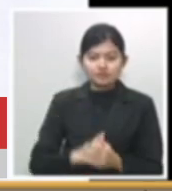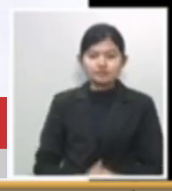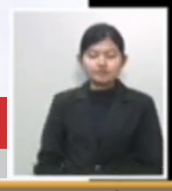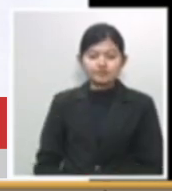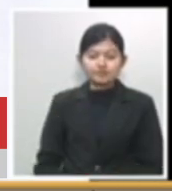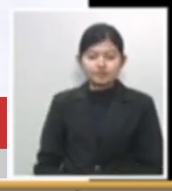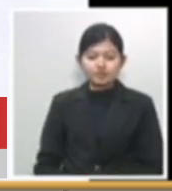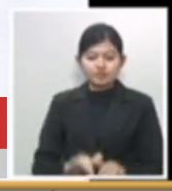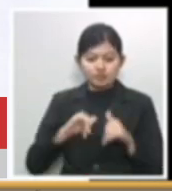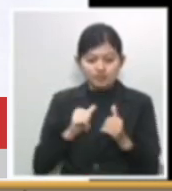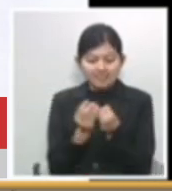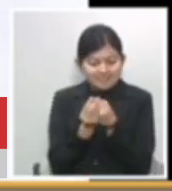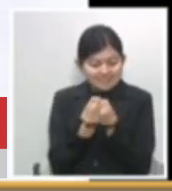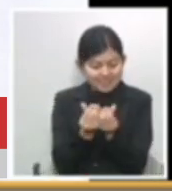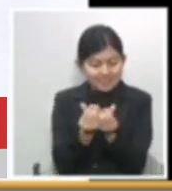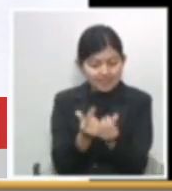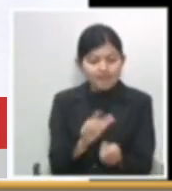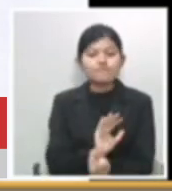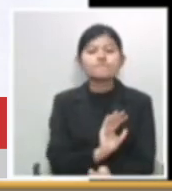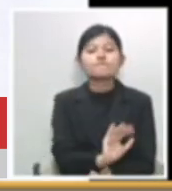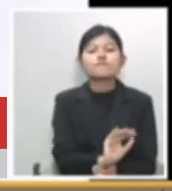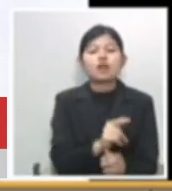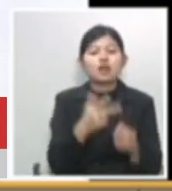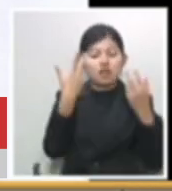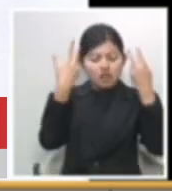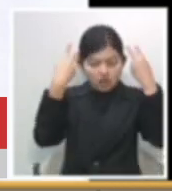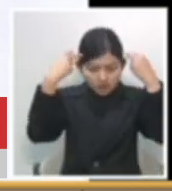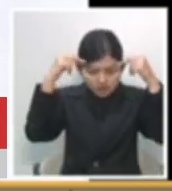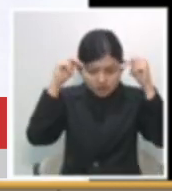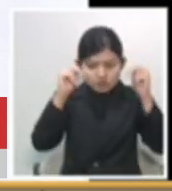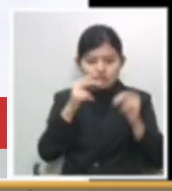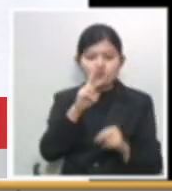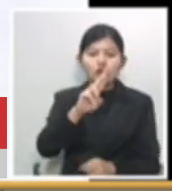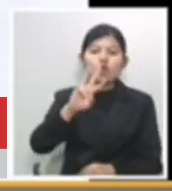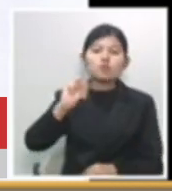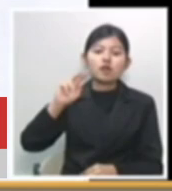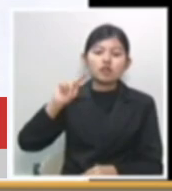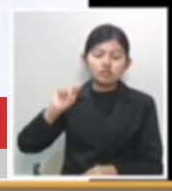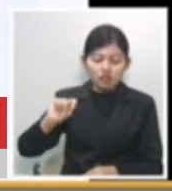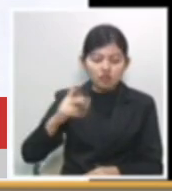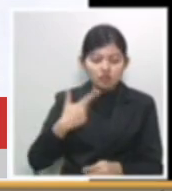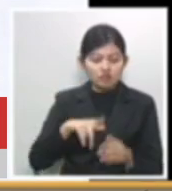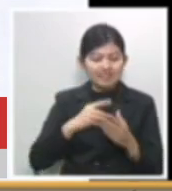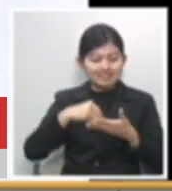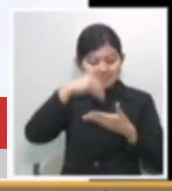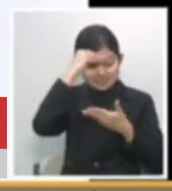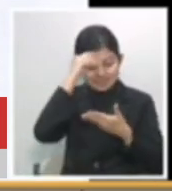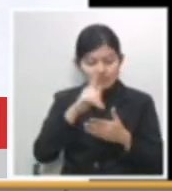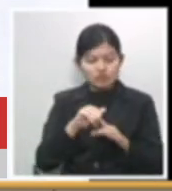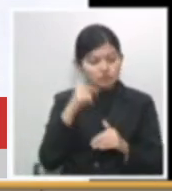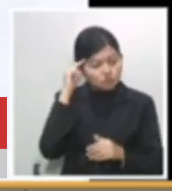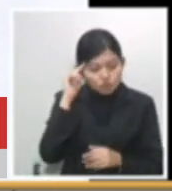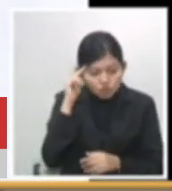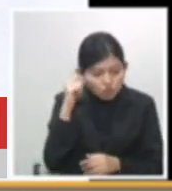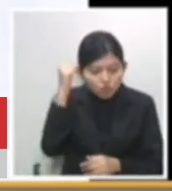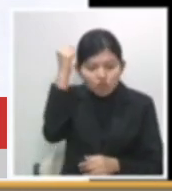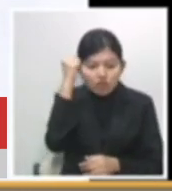46.72% ซึ่งอยู่ในรายละเอียดฝากท่านรัฐมนตรีว่าการกระทรวงศึกษาท่านไปดูไม่ทราบว่าจะเดินทางไปไหน